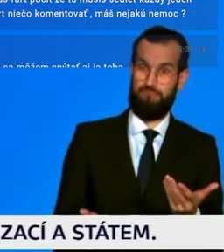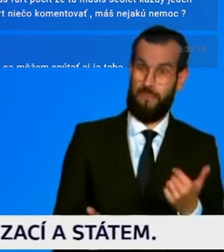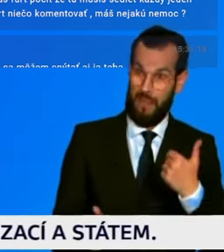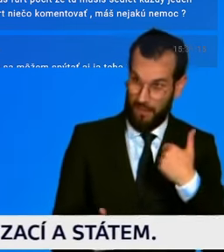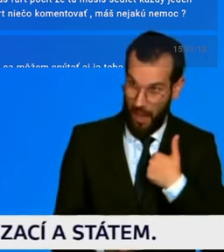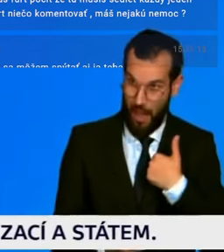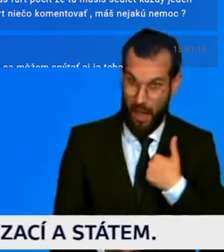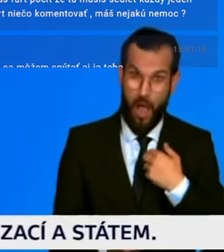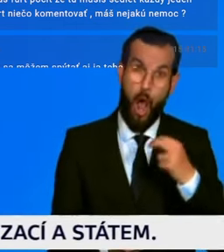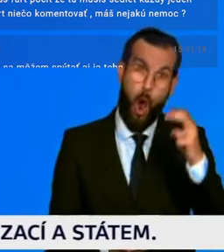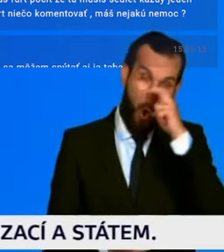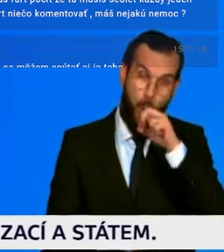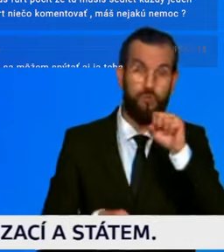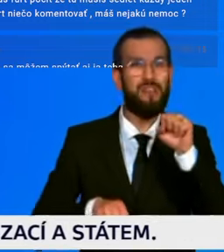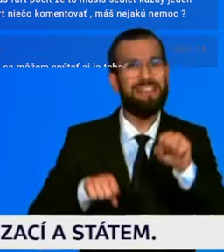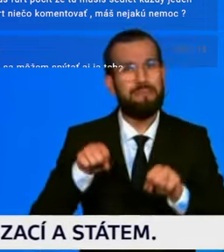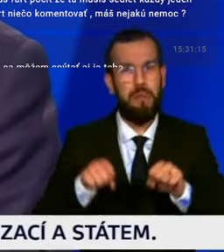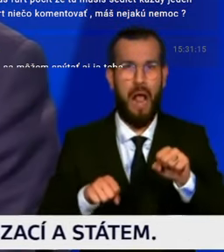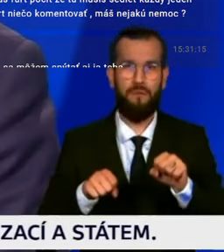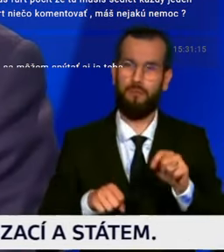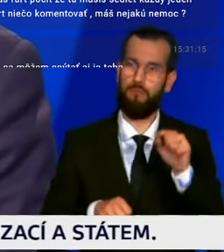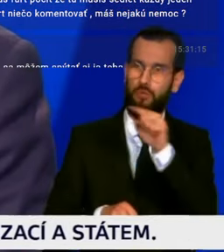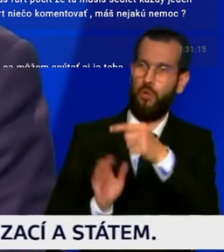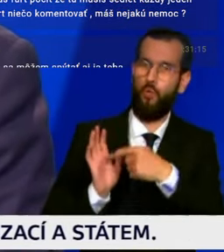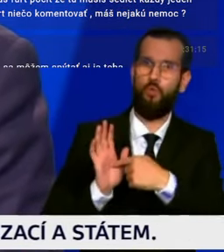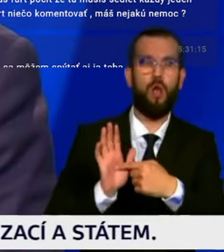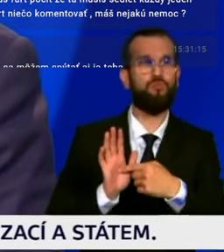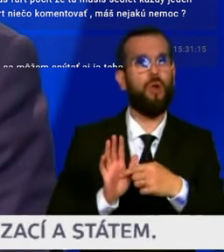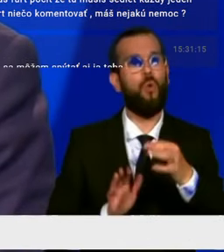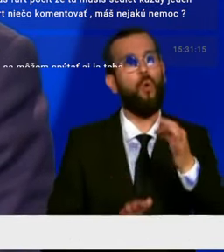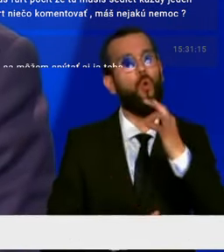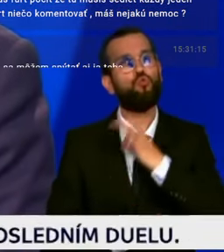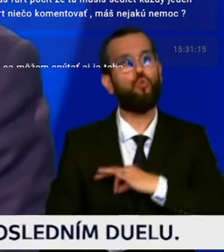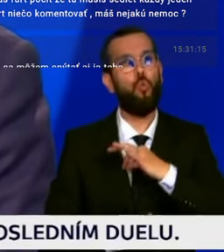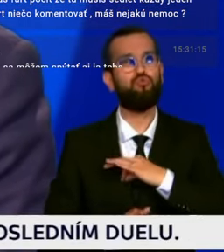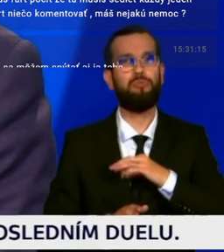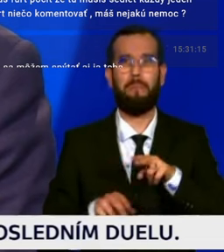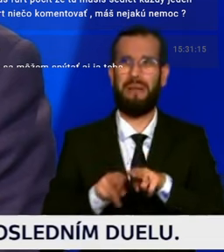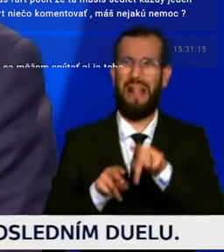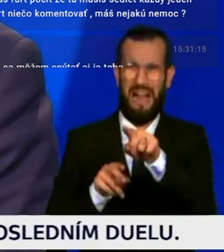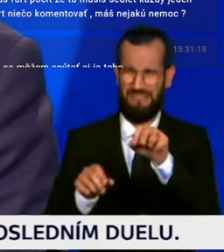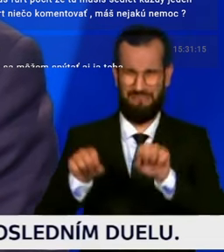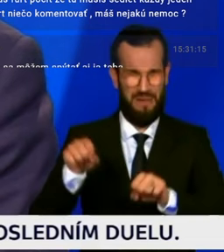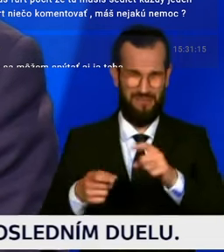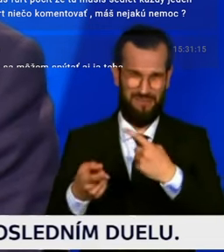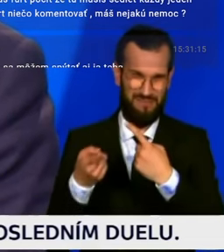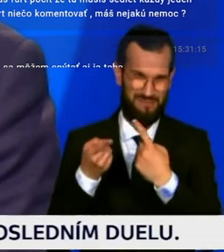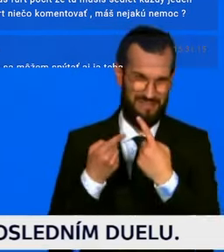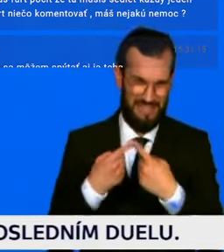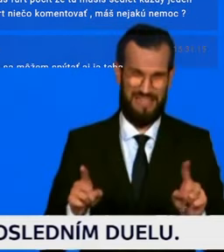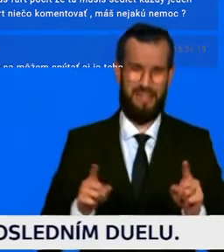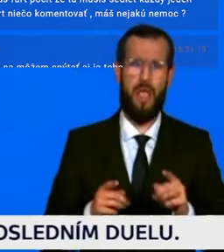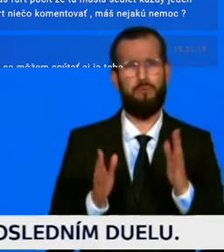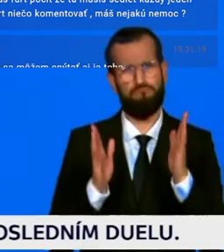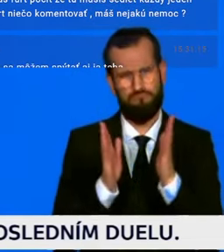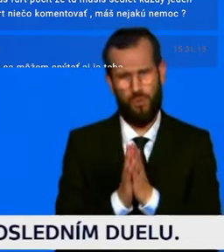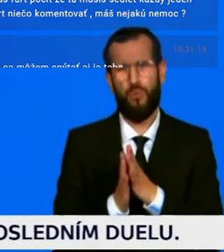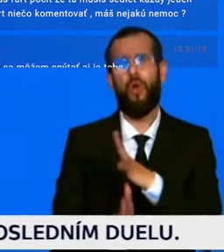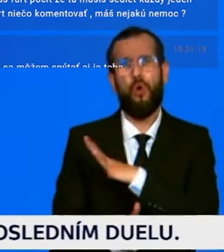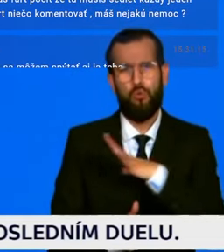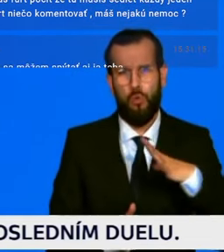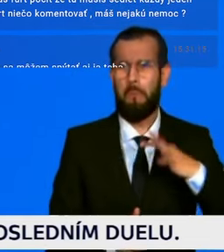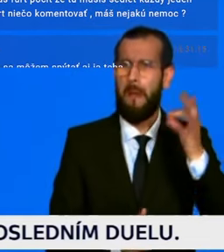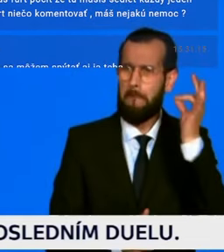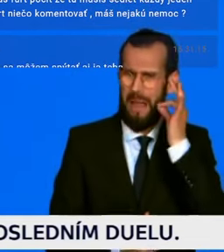že sa správate alebo chcete vyzerať ako ľudový prezident ale správate sa úplne ináč Prosím vás pekne úplne normálne sa medzi